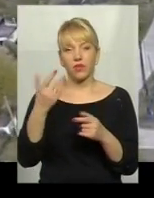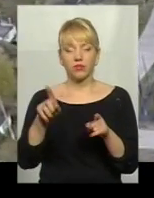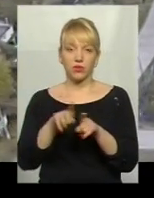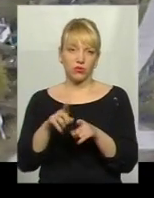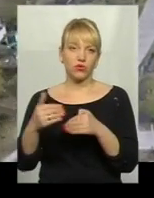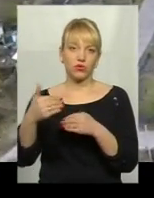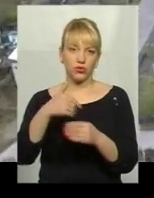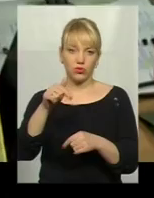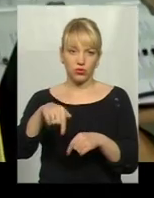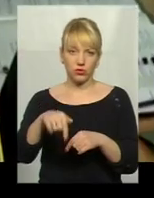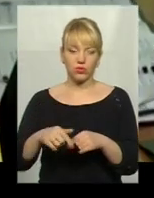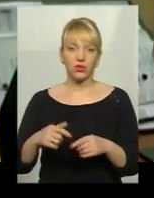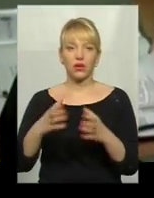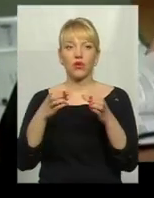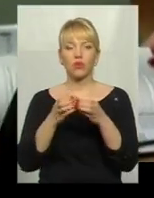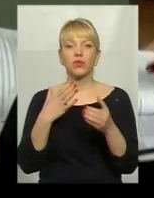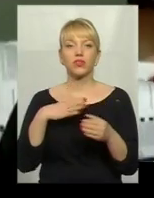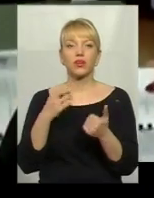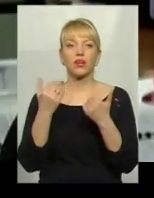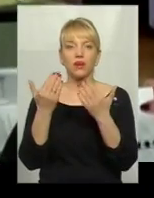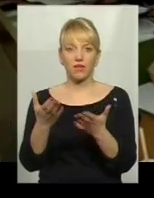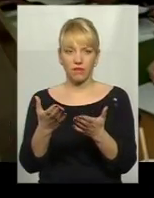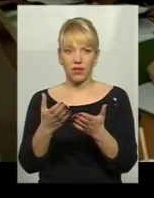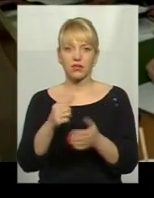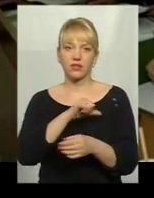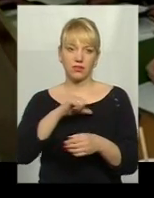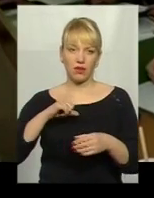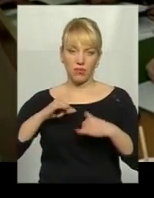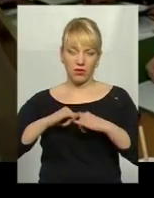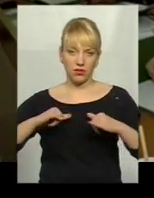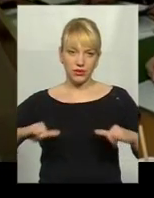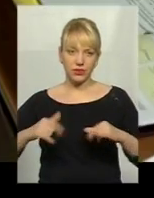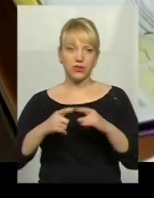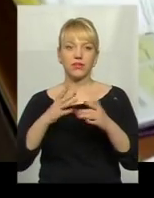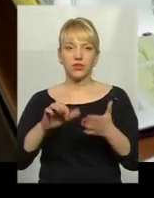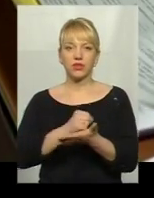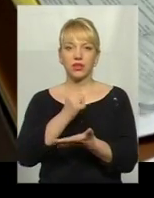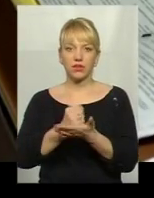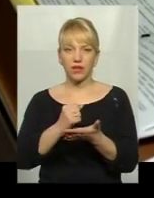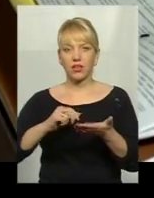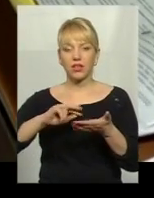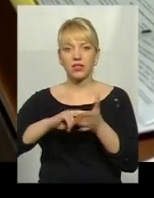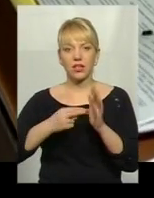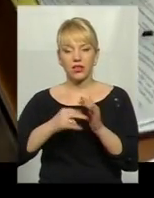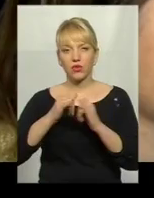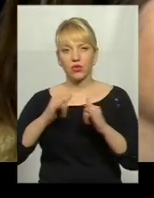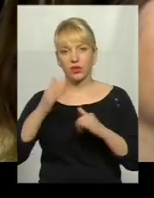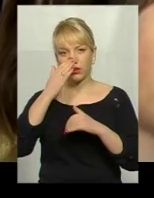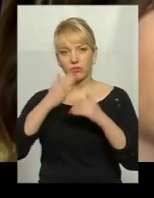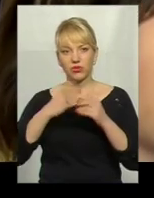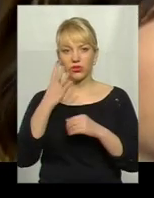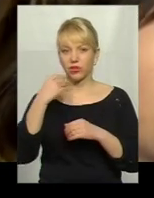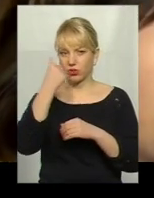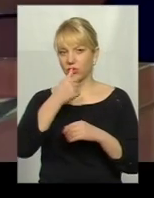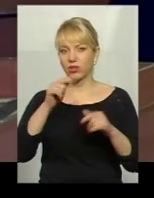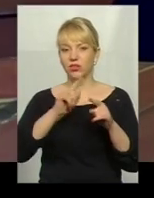також сюди. Громада чекає на вас і сама невпинно розвивається. Вже затверджена стратегія розвитку на найближчі 4 роки.